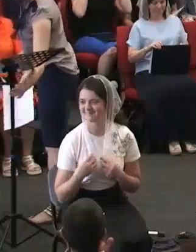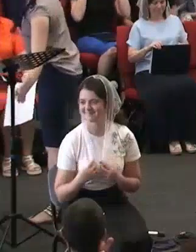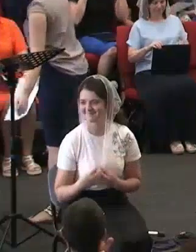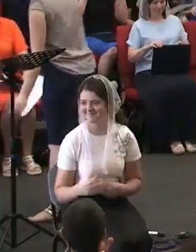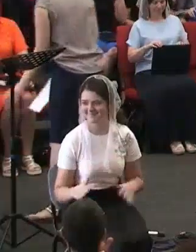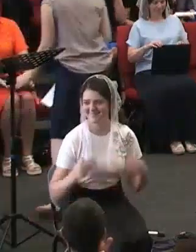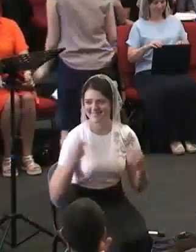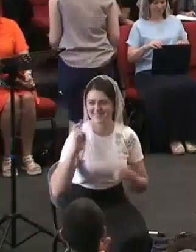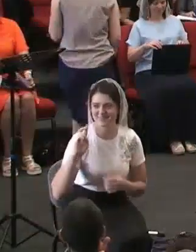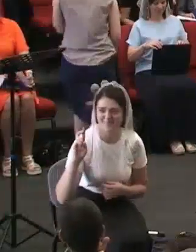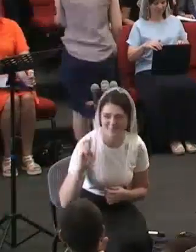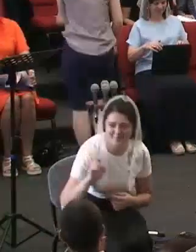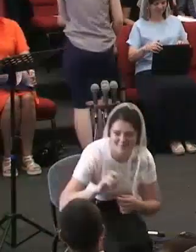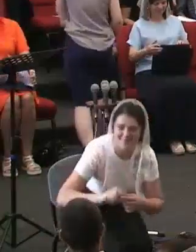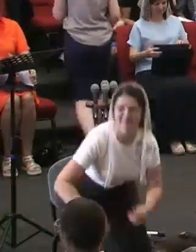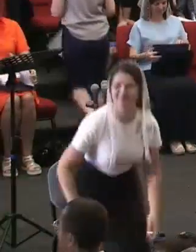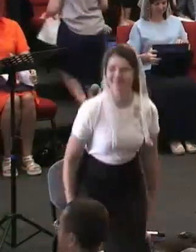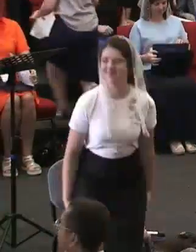Слава Богу!